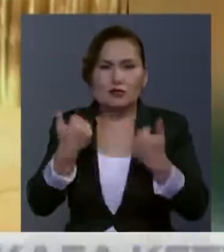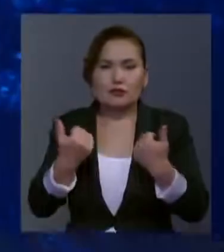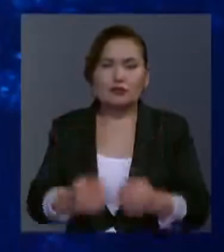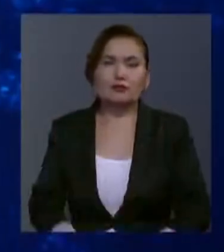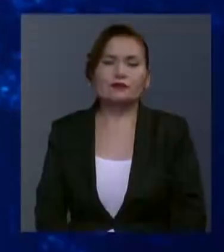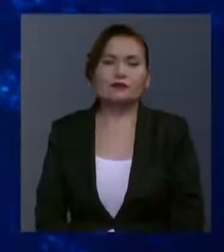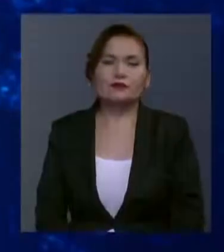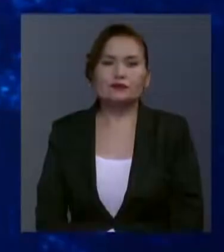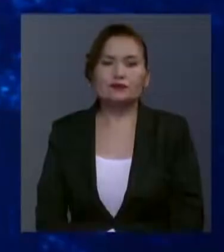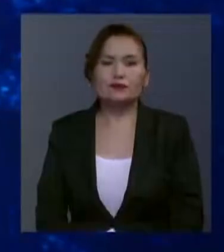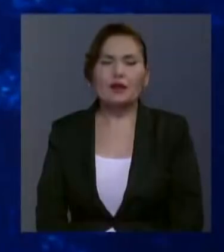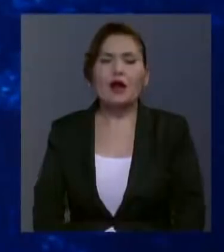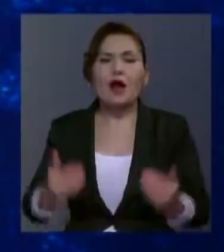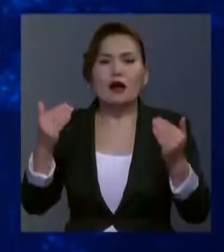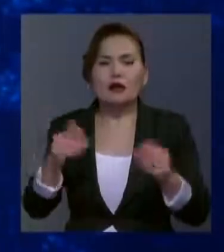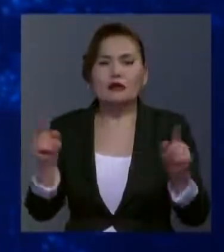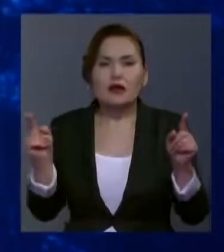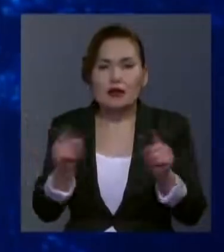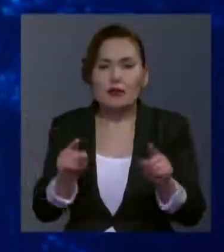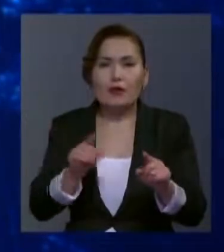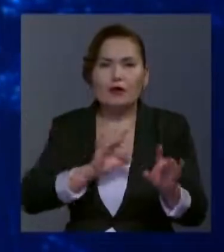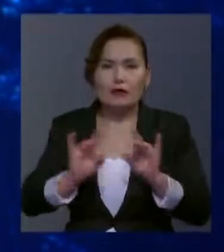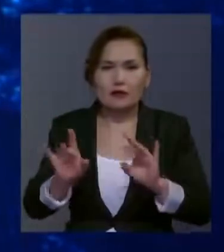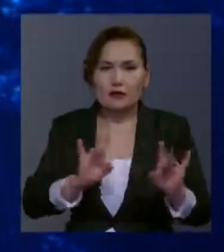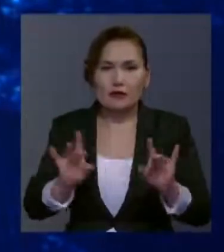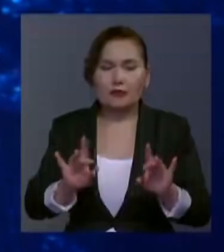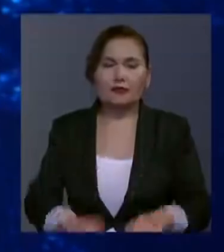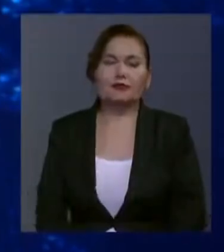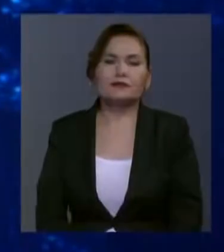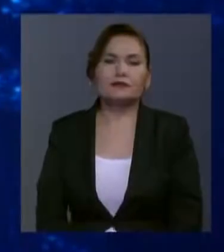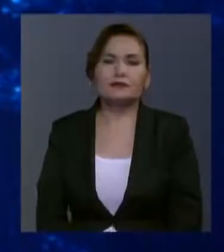қаламайын. Қазір аздаған жарнама, сәлден соң жалғастырамыз.